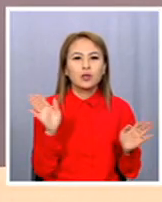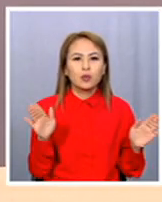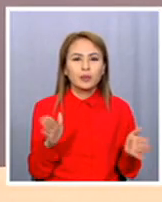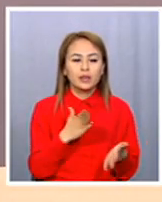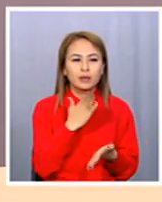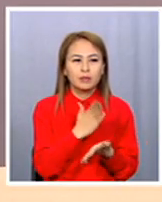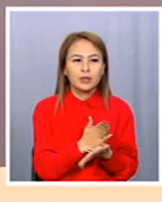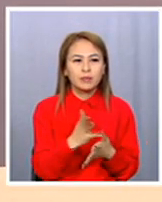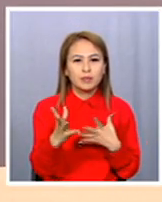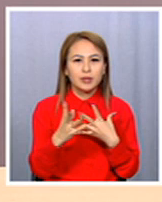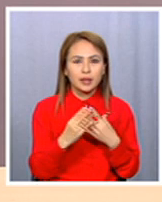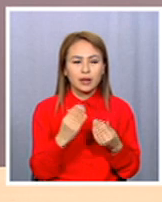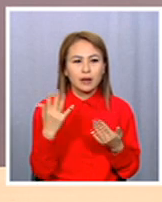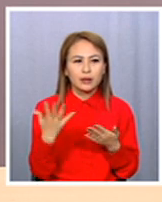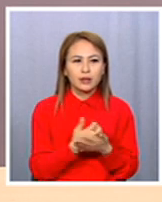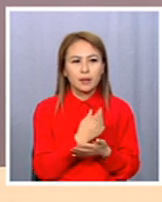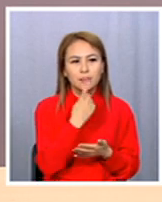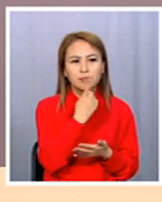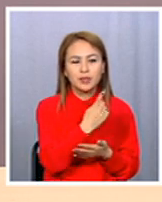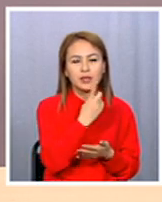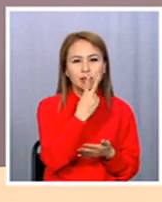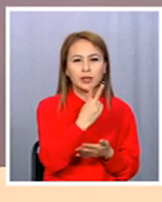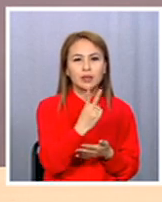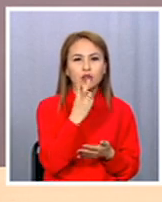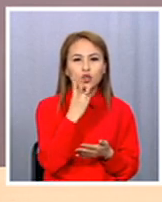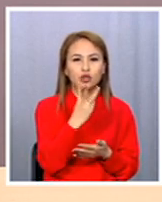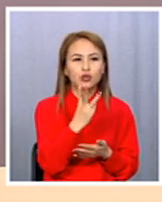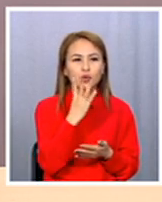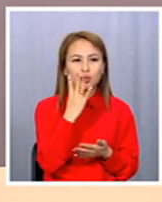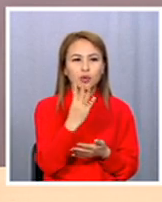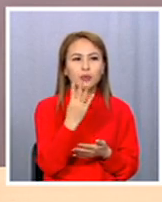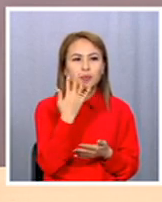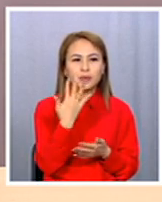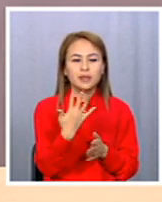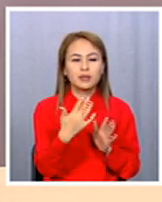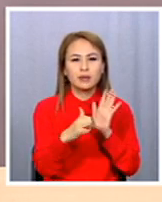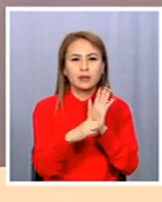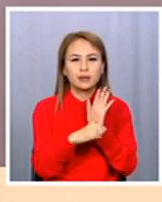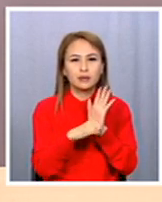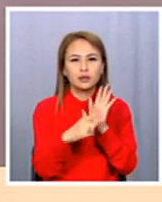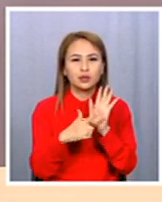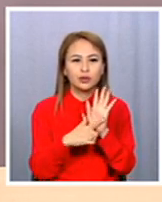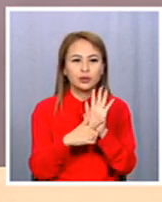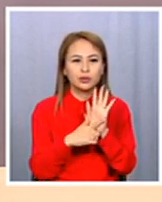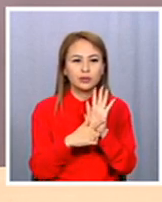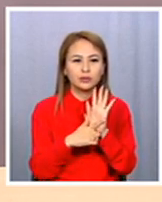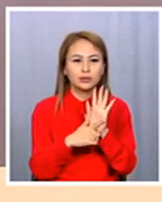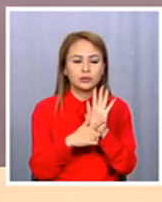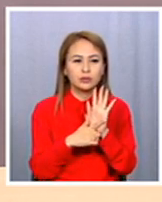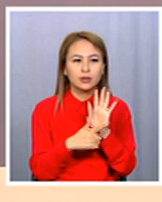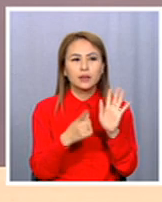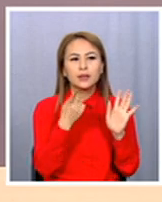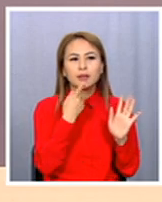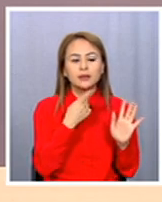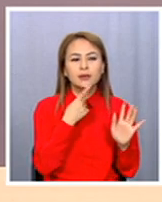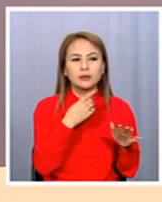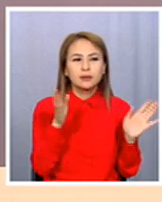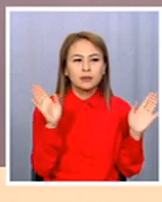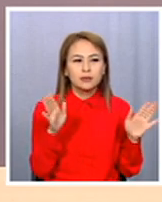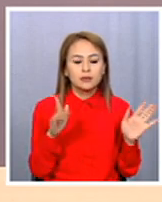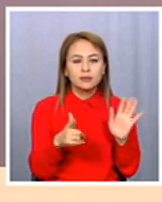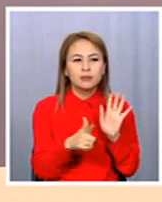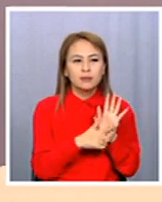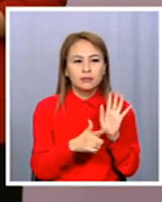санын анықтайық. 1, 2, 3, 4, 5, 6, 7. Яғни қызыл көбелек саны